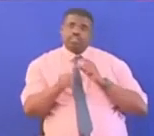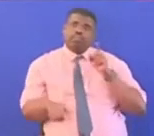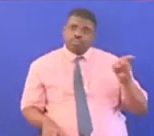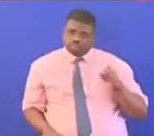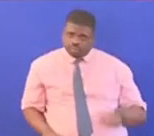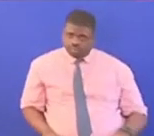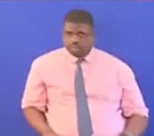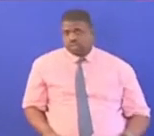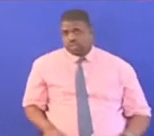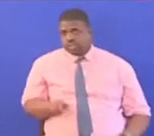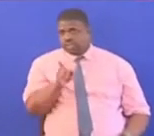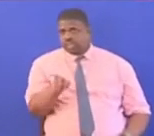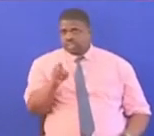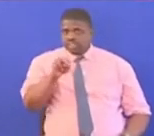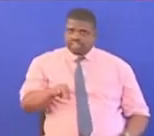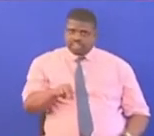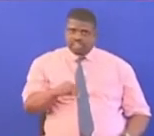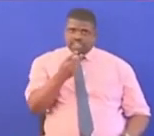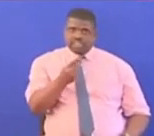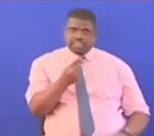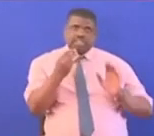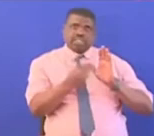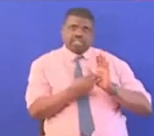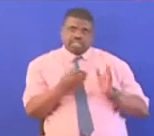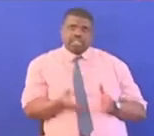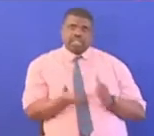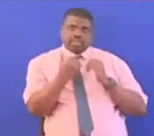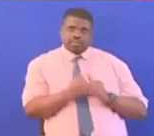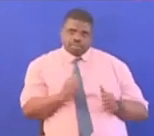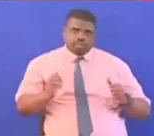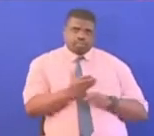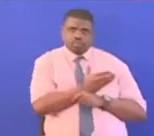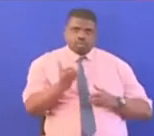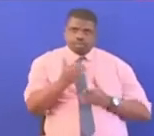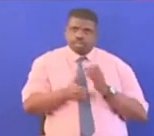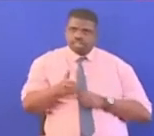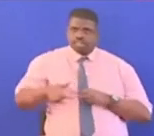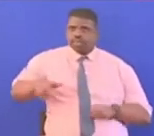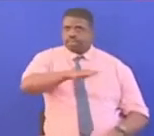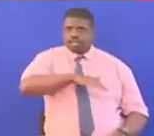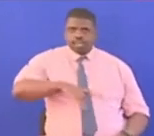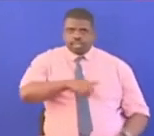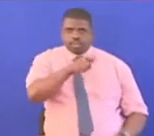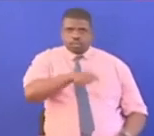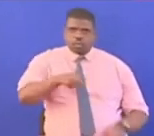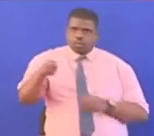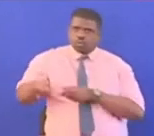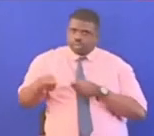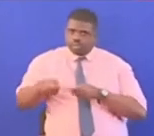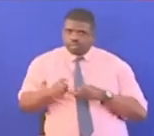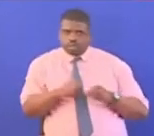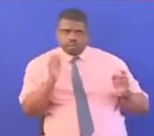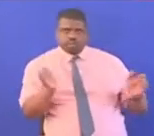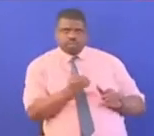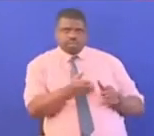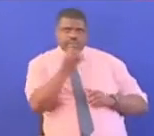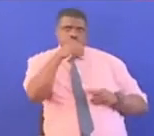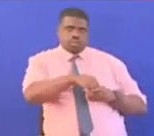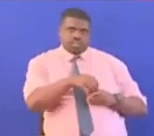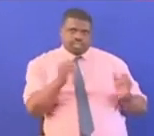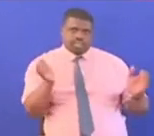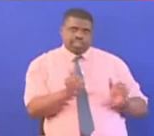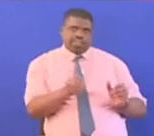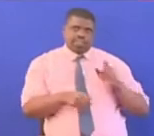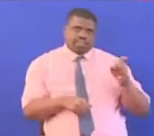ambayo GN namba 28 iliweza kuondoa baadhi ya maeneo ya wakulima ya wafugaji na kuyaingiza katika